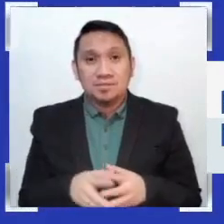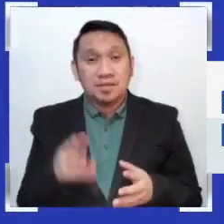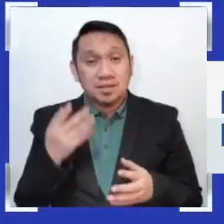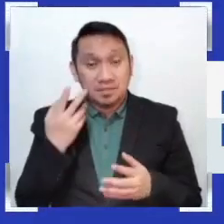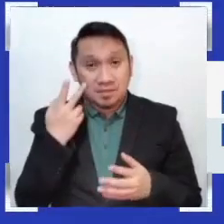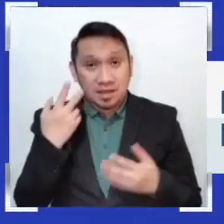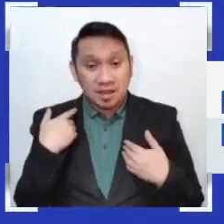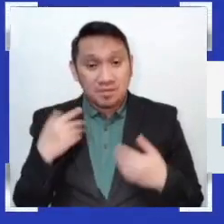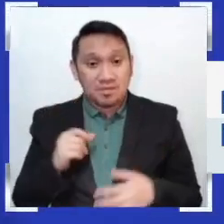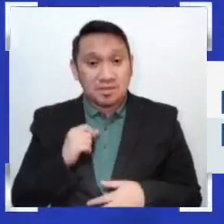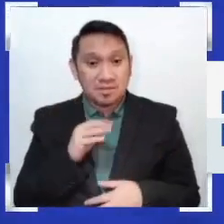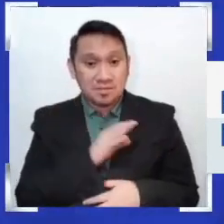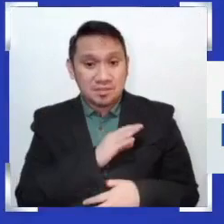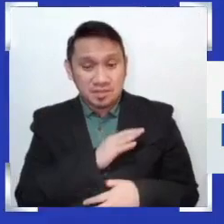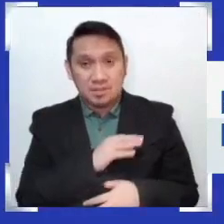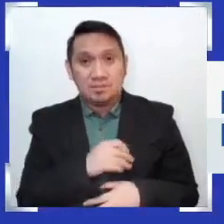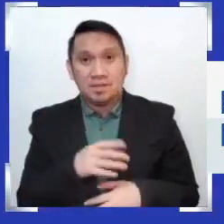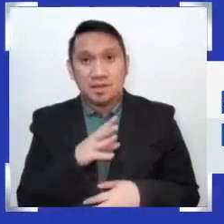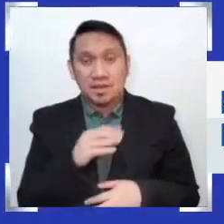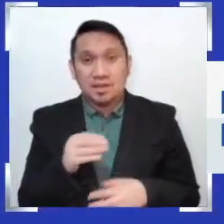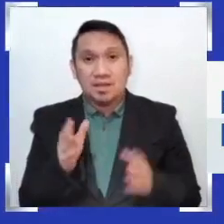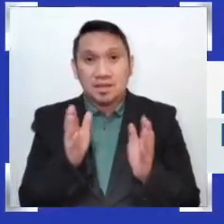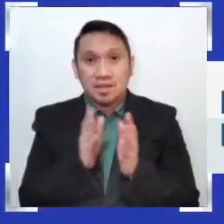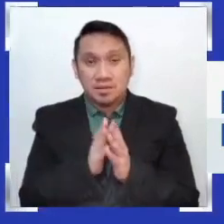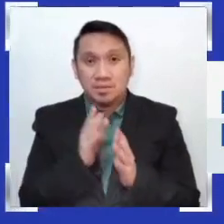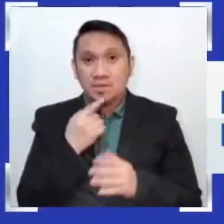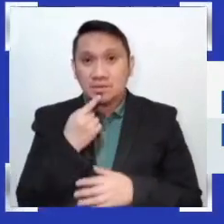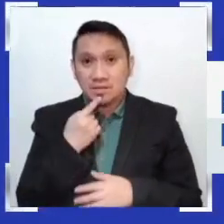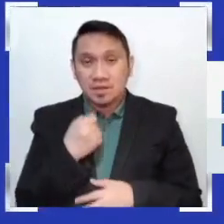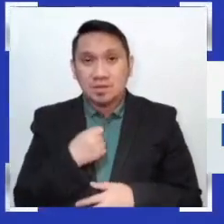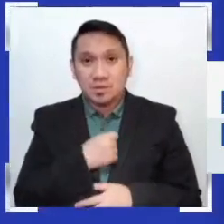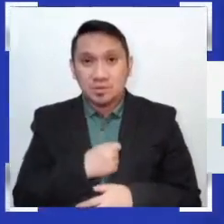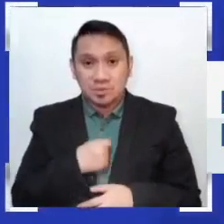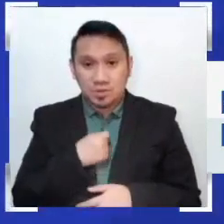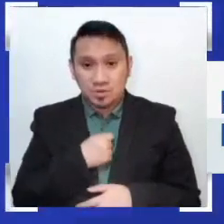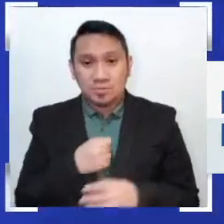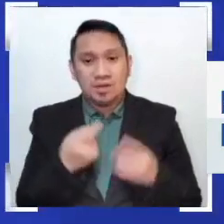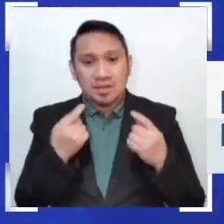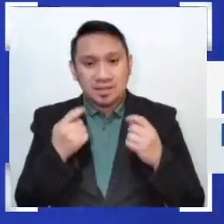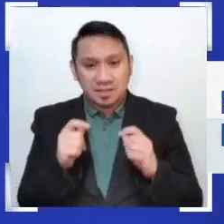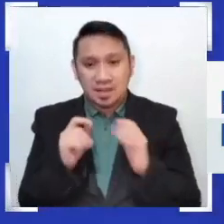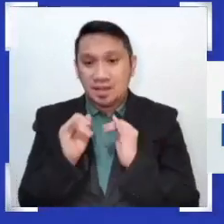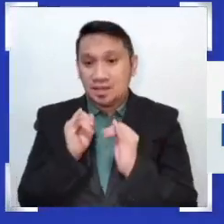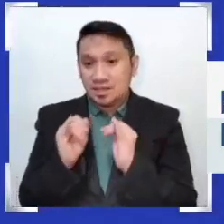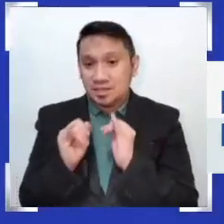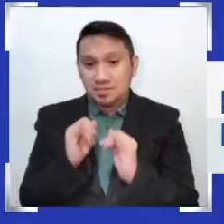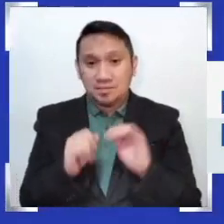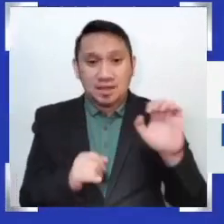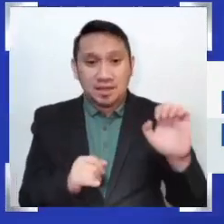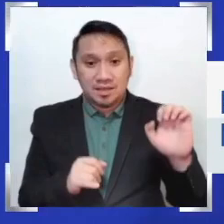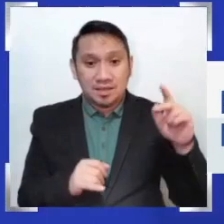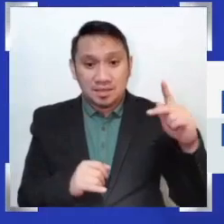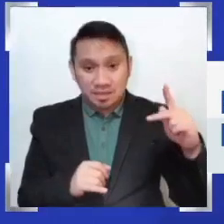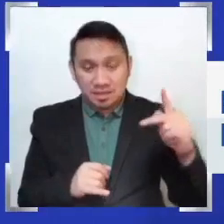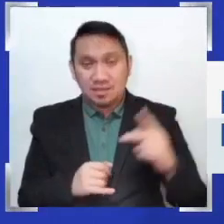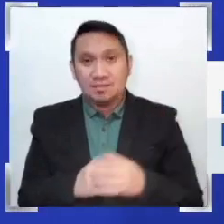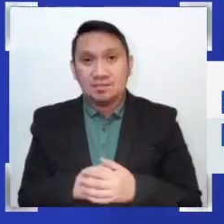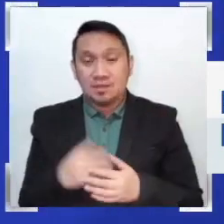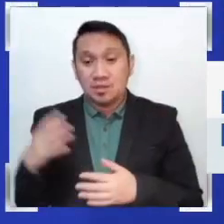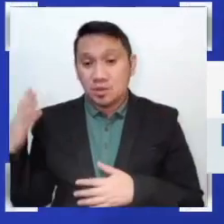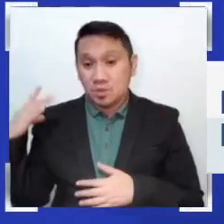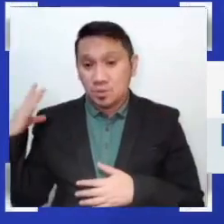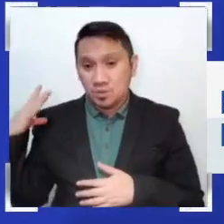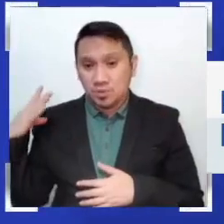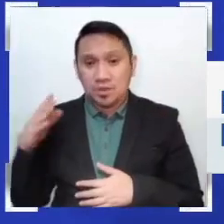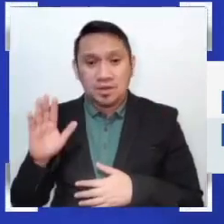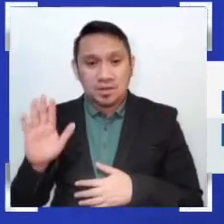baba at humingi raw ng paumanhin ang mga ito. Sinubukan namin kunin ang panig ng Enchanted Kingdom. Hinihintay pa namin ang kanilang